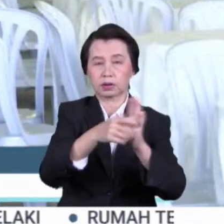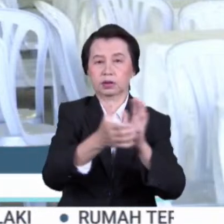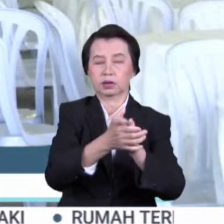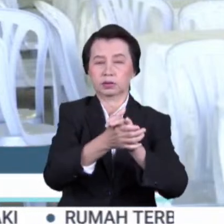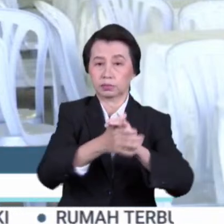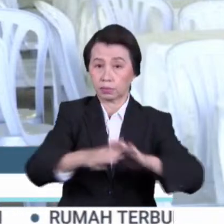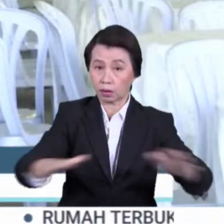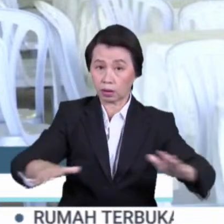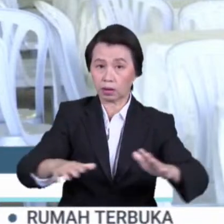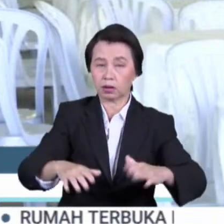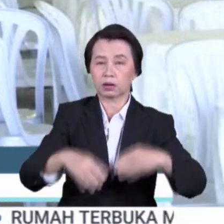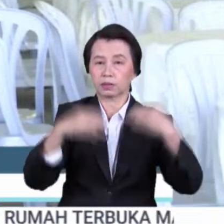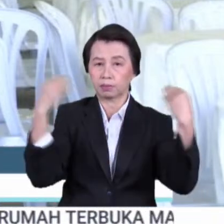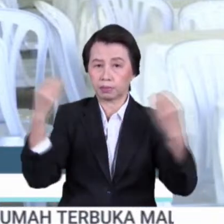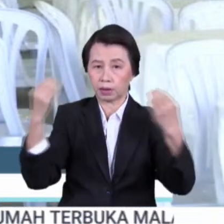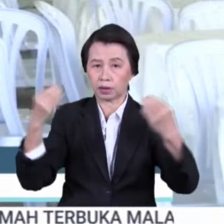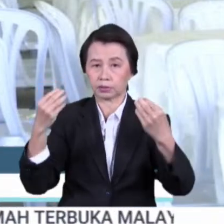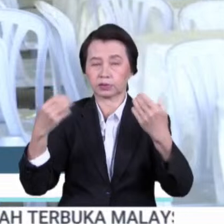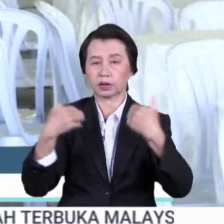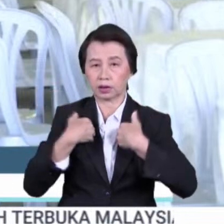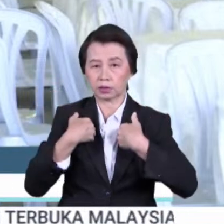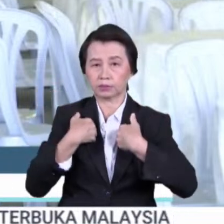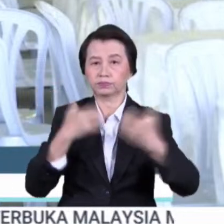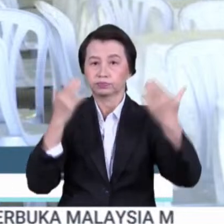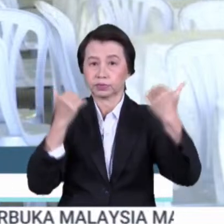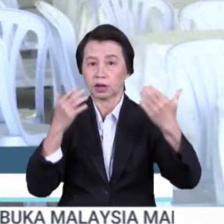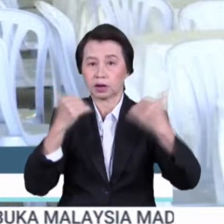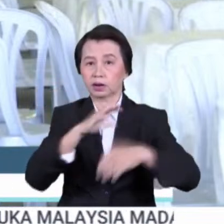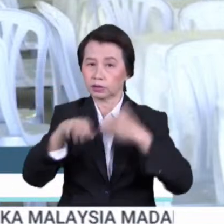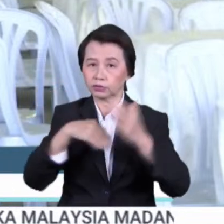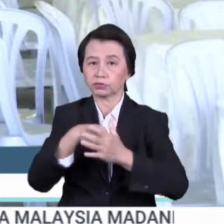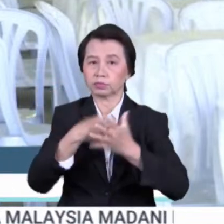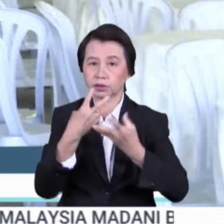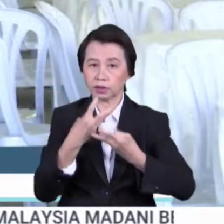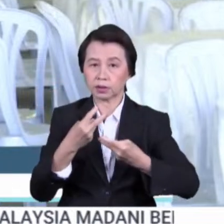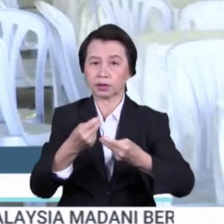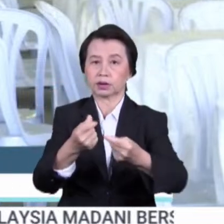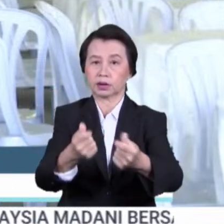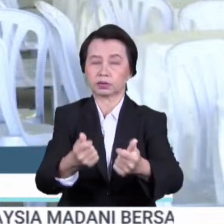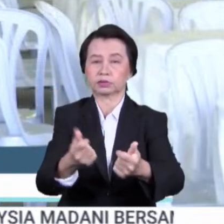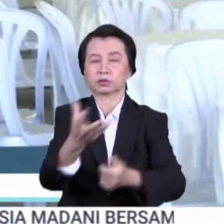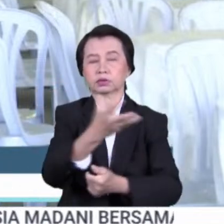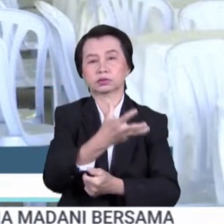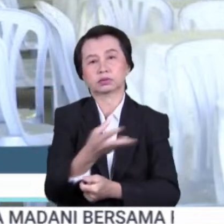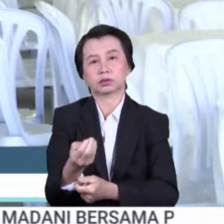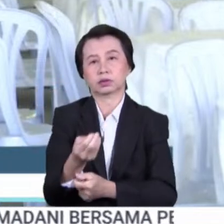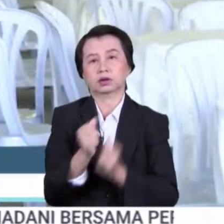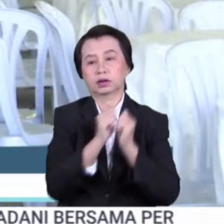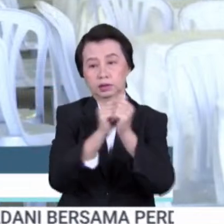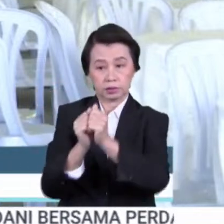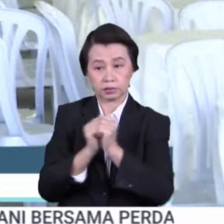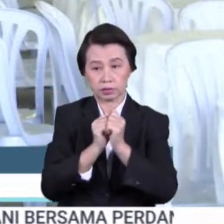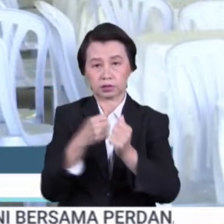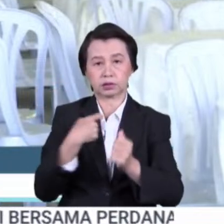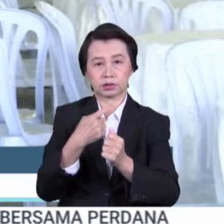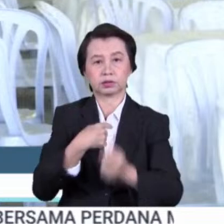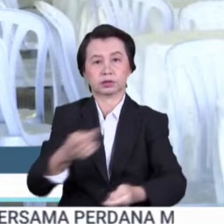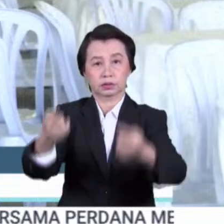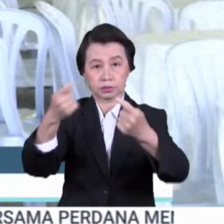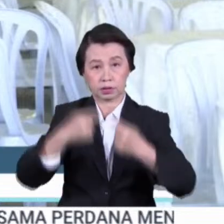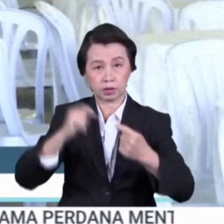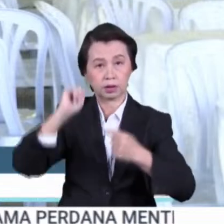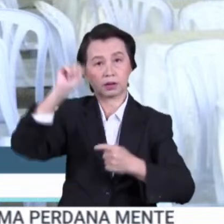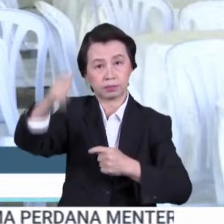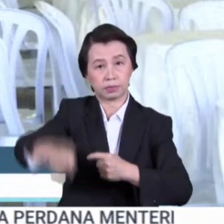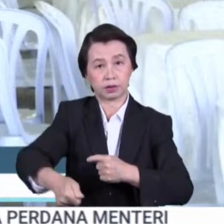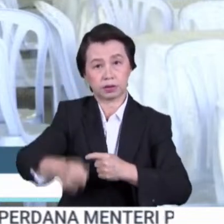sepanjang majlis berlangsung. Jadi kita harapkan segala-galanya akan berjalan lancar dan juga sama-sama kita hadir pada esok hari